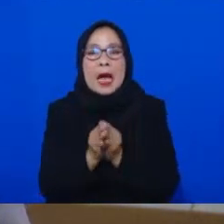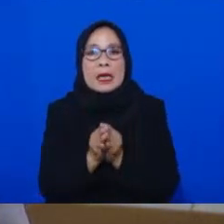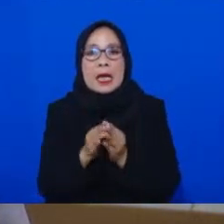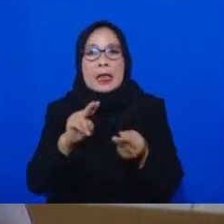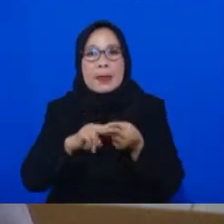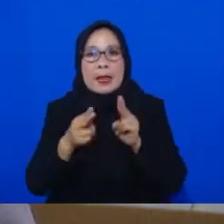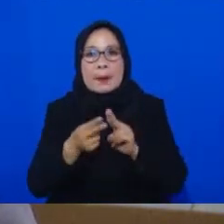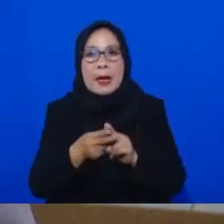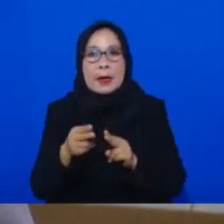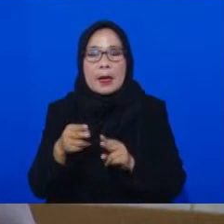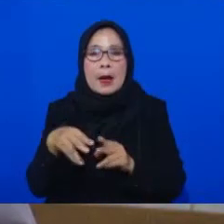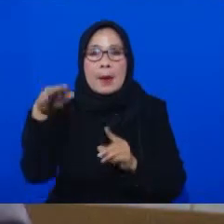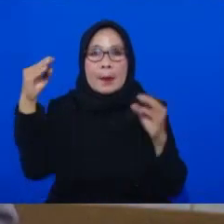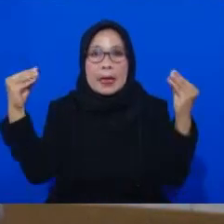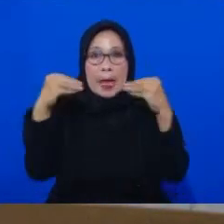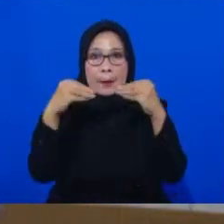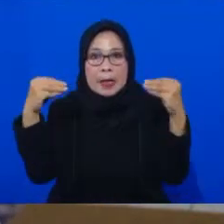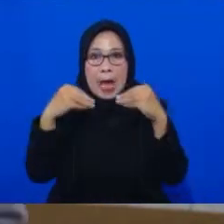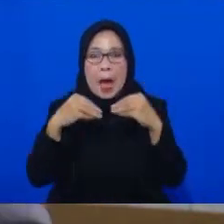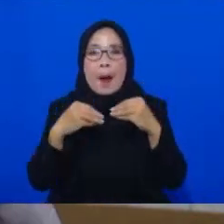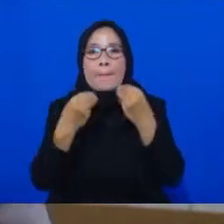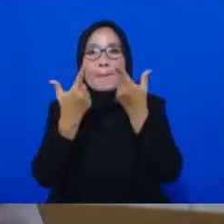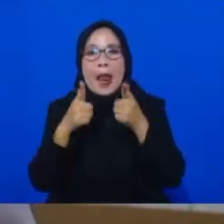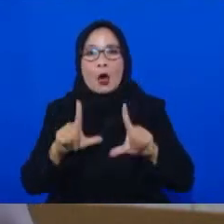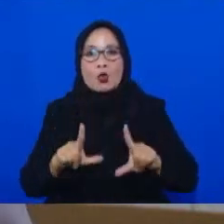dari Pertamina melakukan